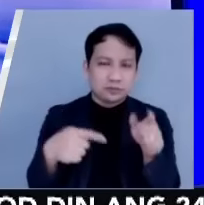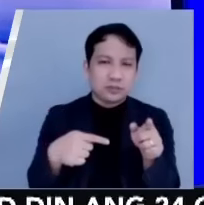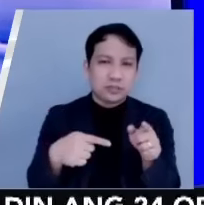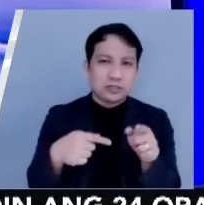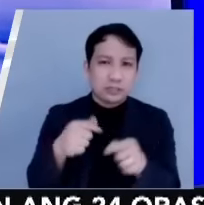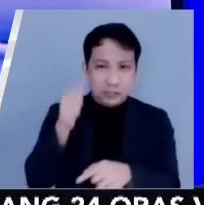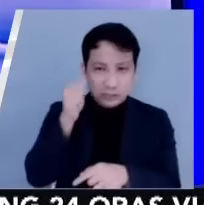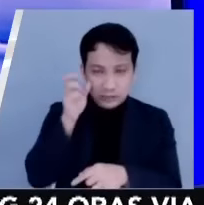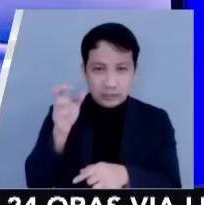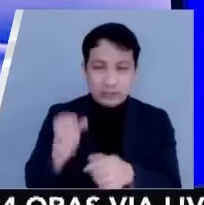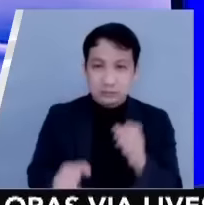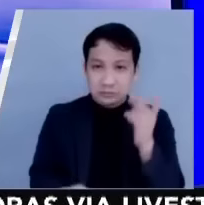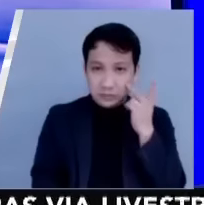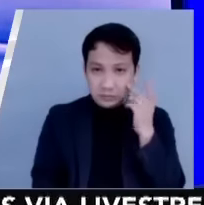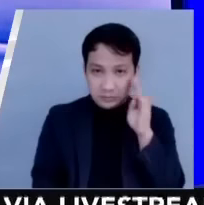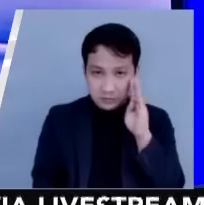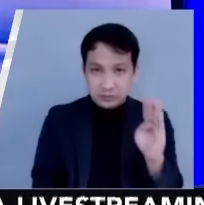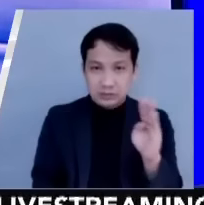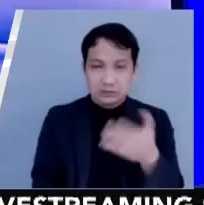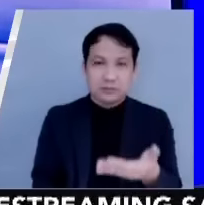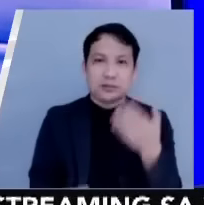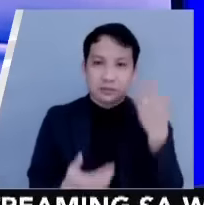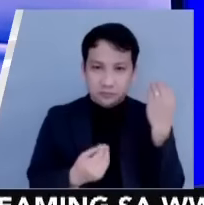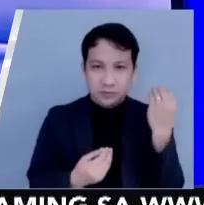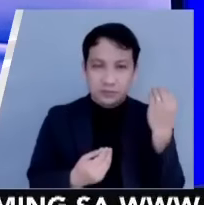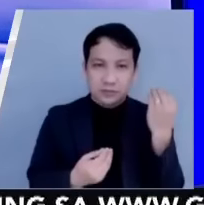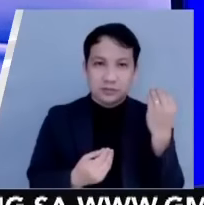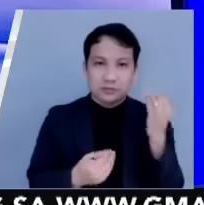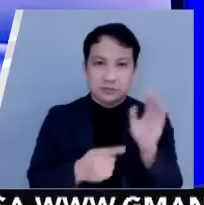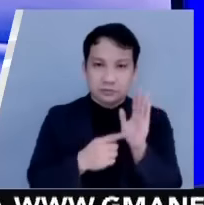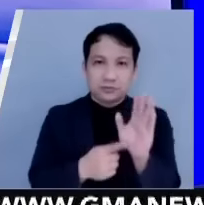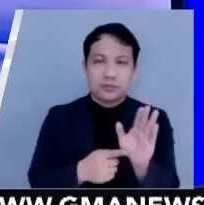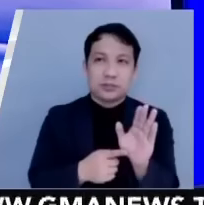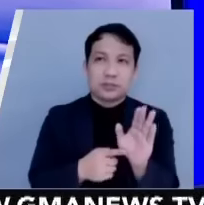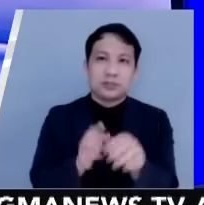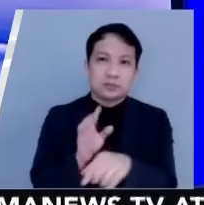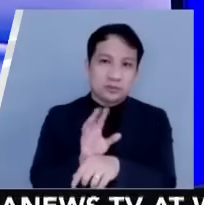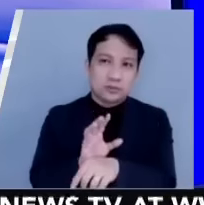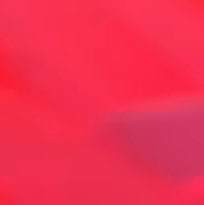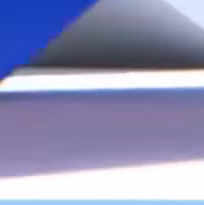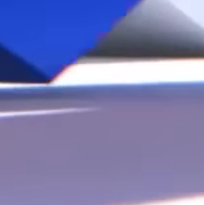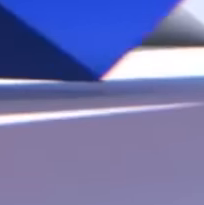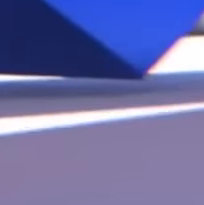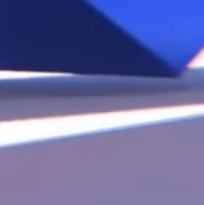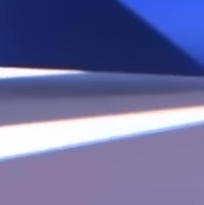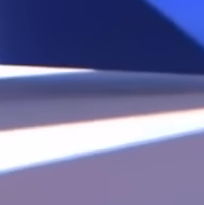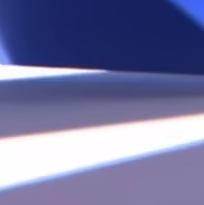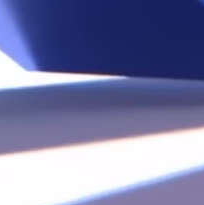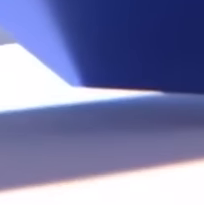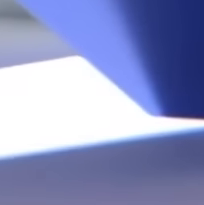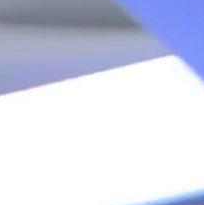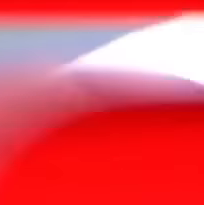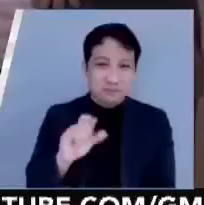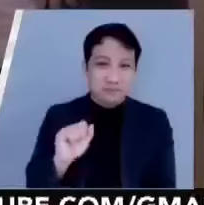at Catherine Bernardo. Yan at ang star-studded premiere sa chika ni Aubrey Carampel.